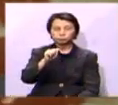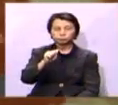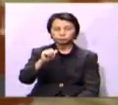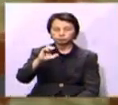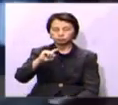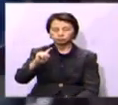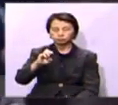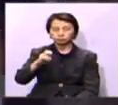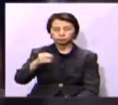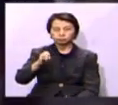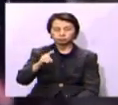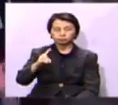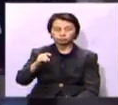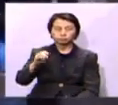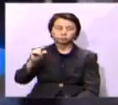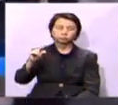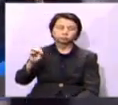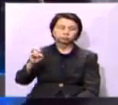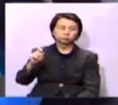berkuasa.